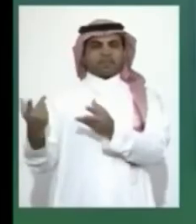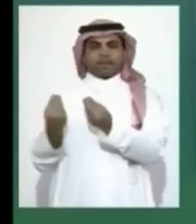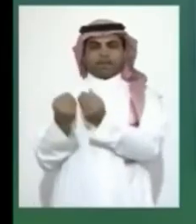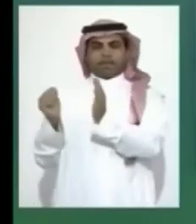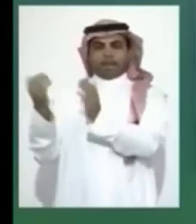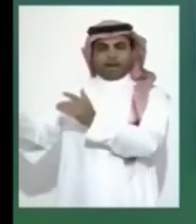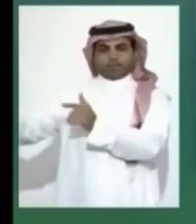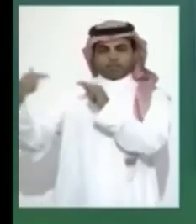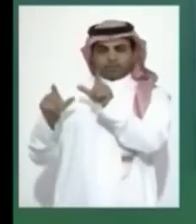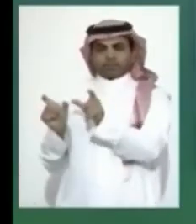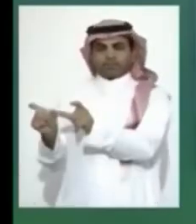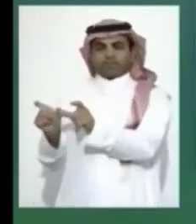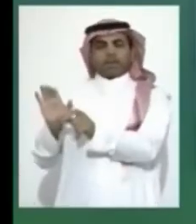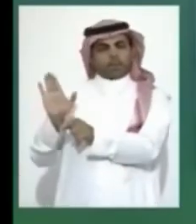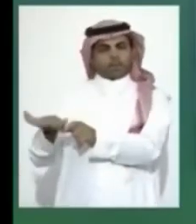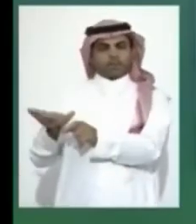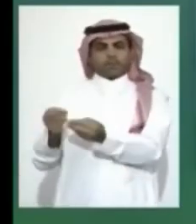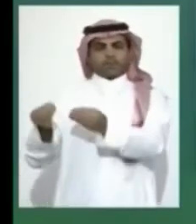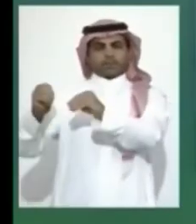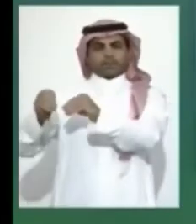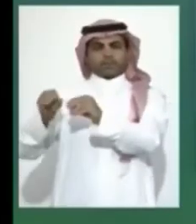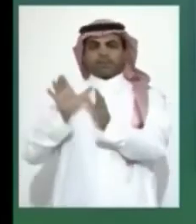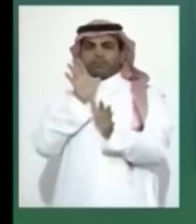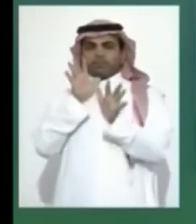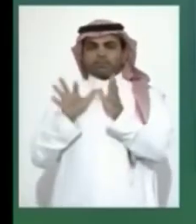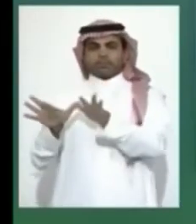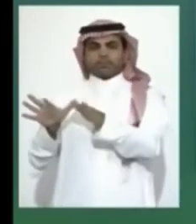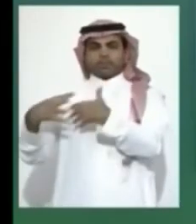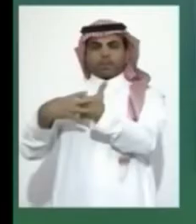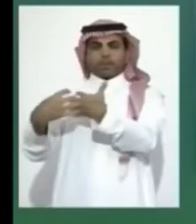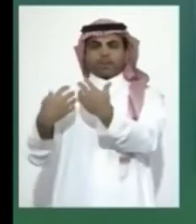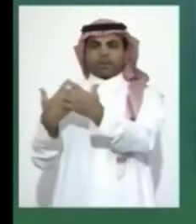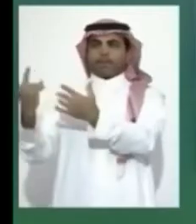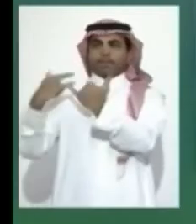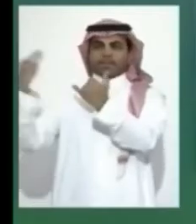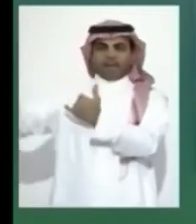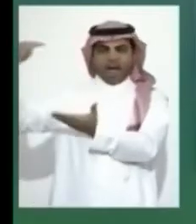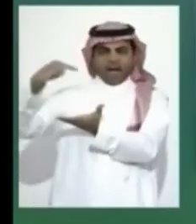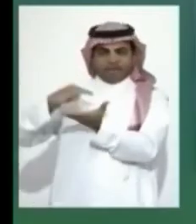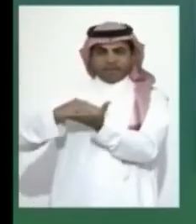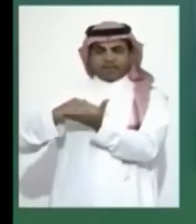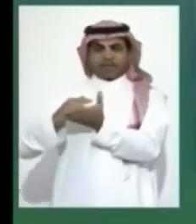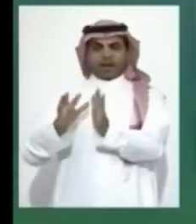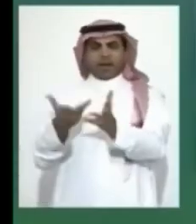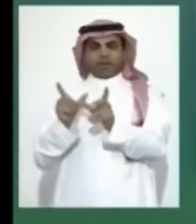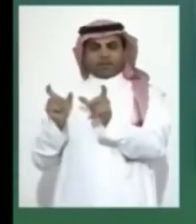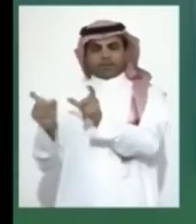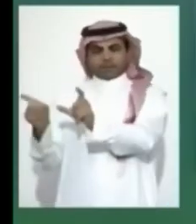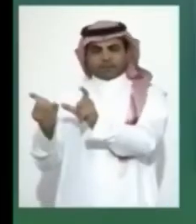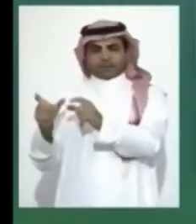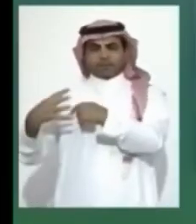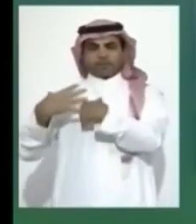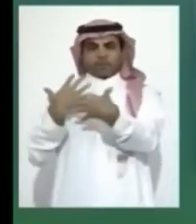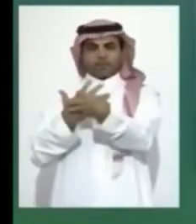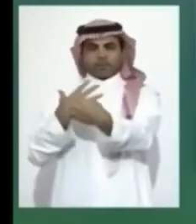بالمحاجر. وطبعا هذا مؤخرا نعرف أن زيادة عدد الموجودين في المحاجر ارتبط بالعودة من السفر أو حجر